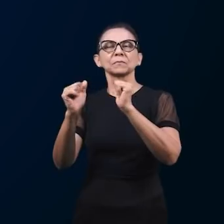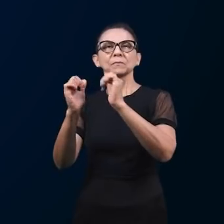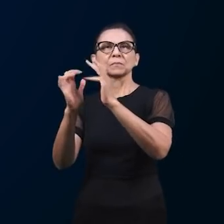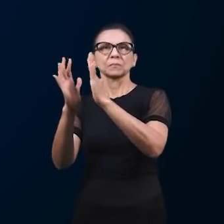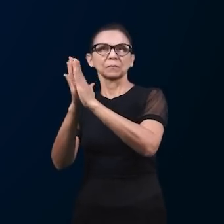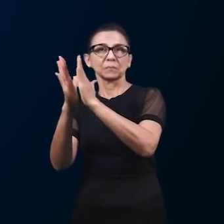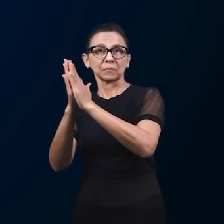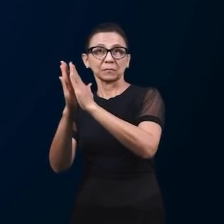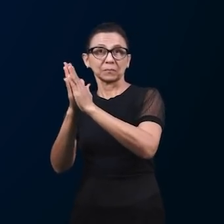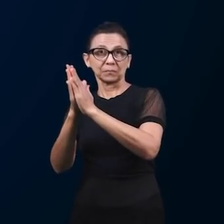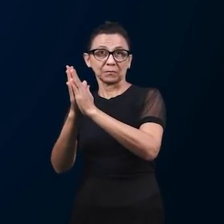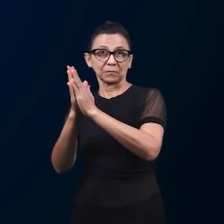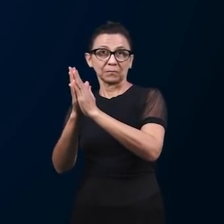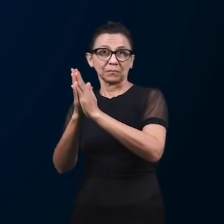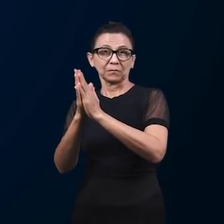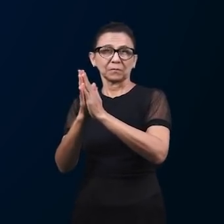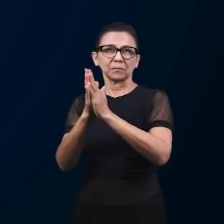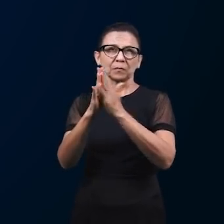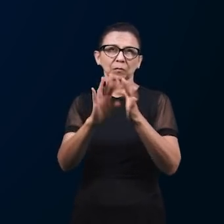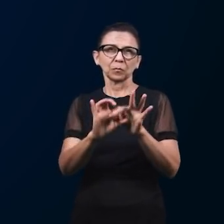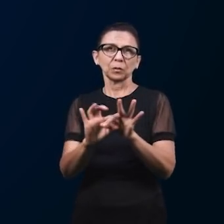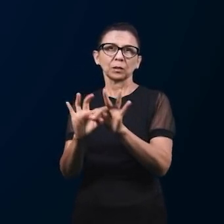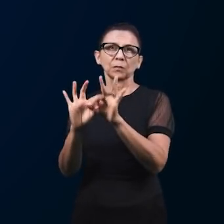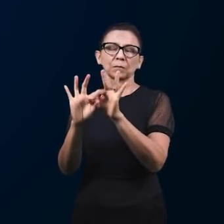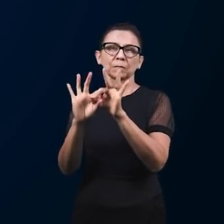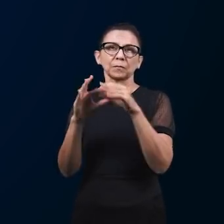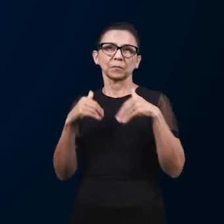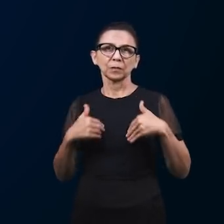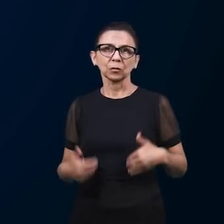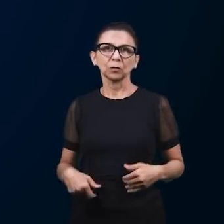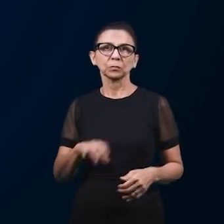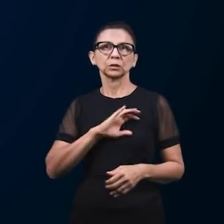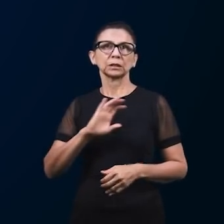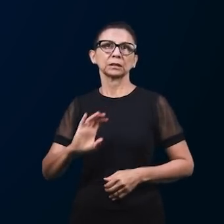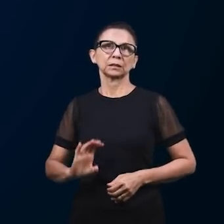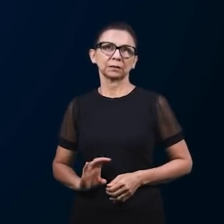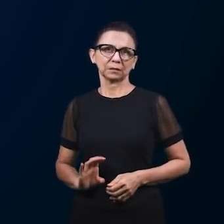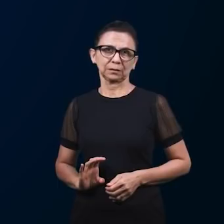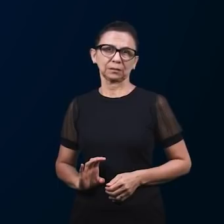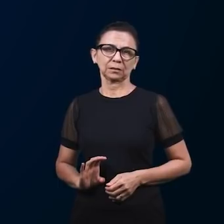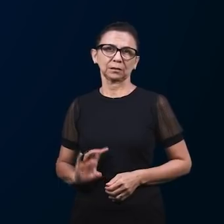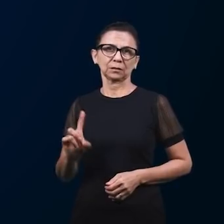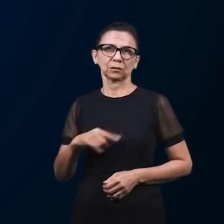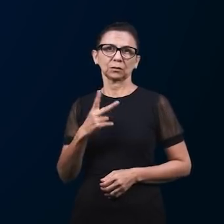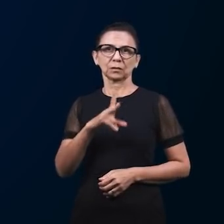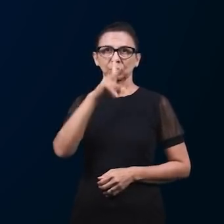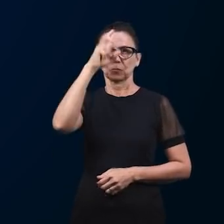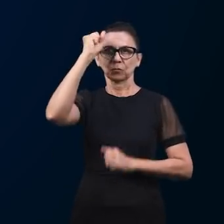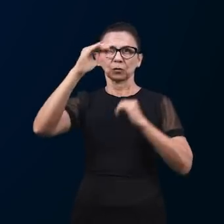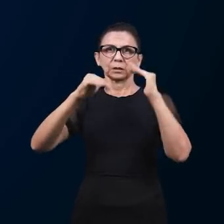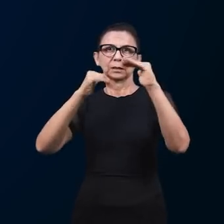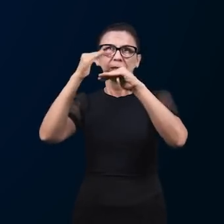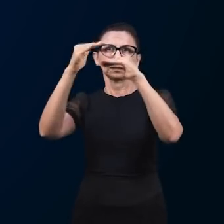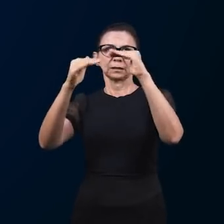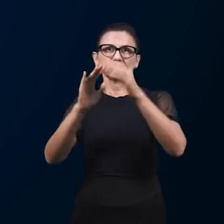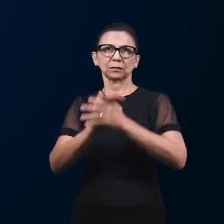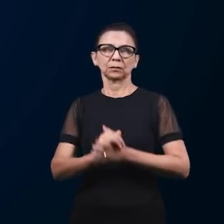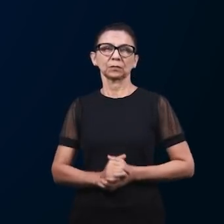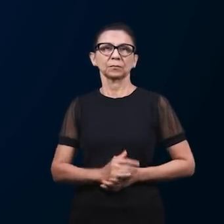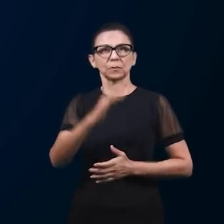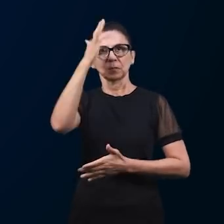legeme. Og da kan jeg nevne det med søndagsskolen, at i søndagsskolen så har vi hvert